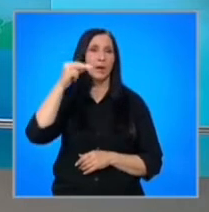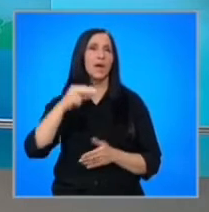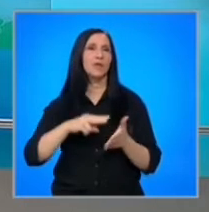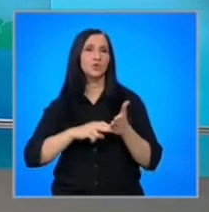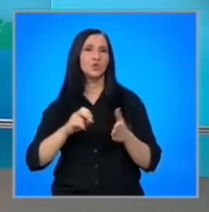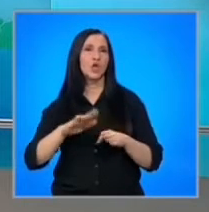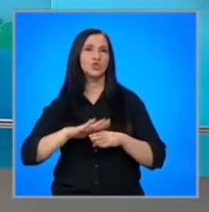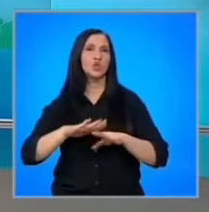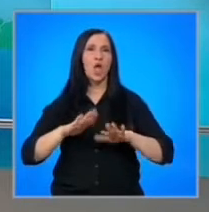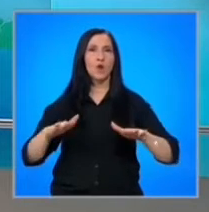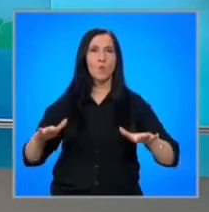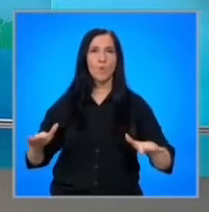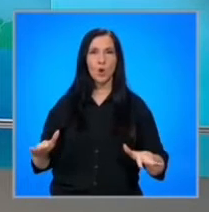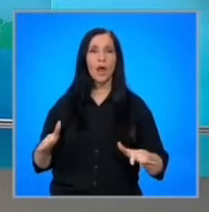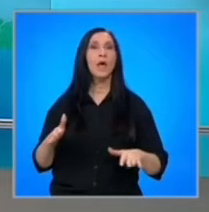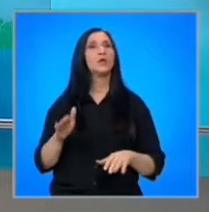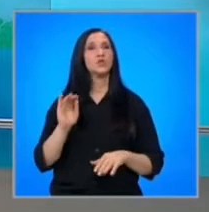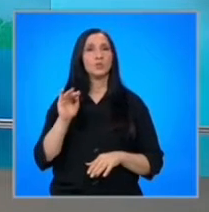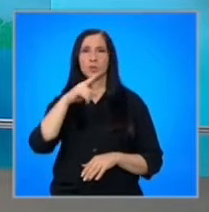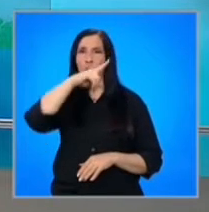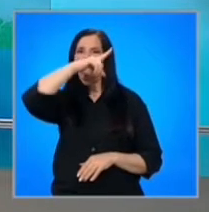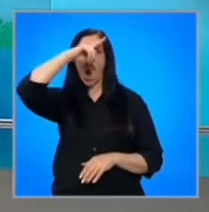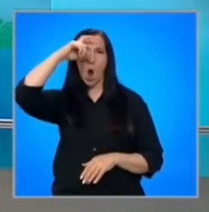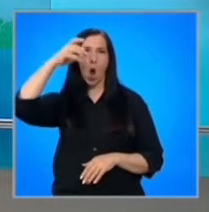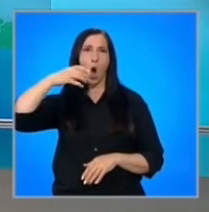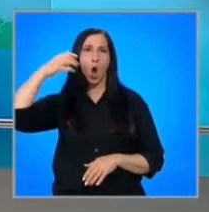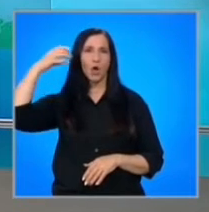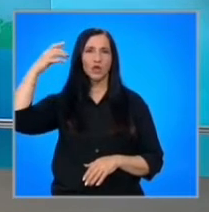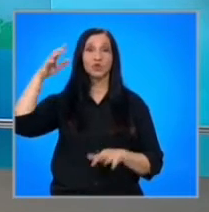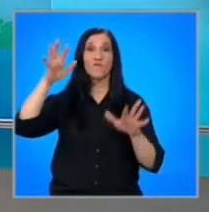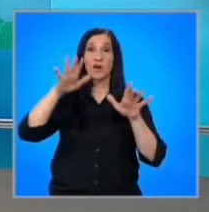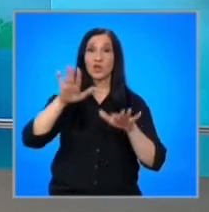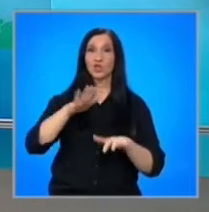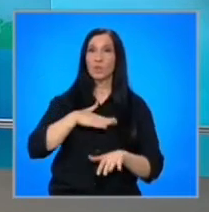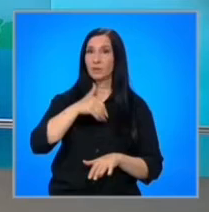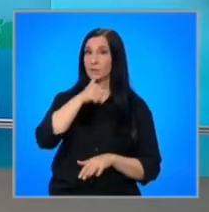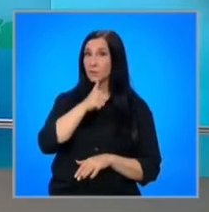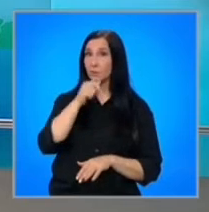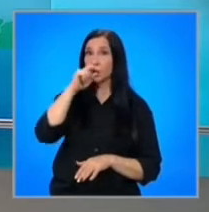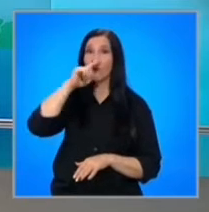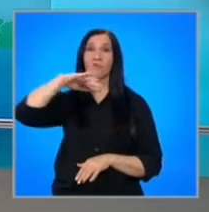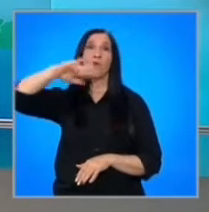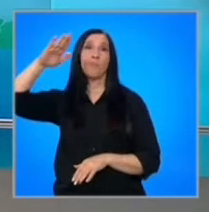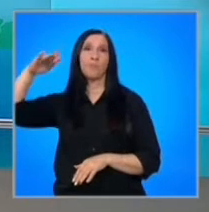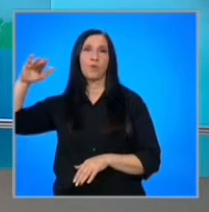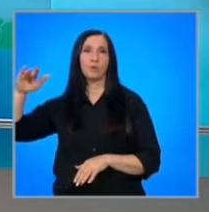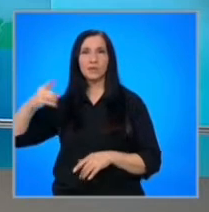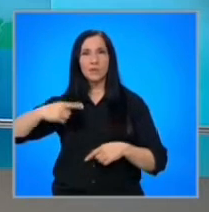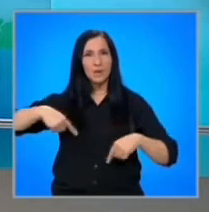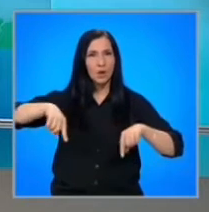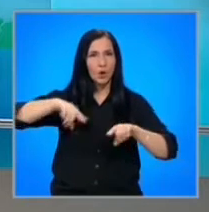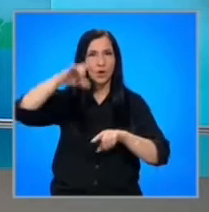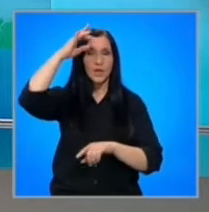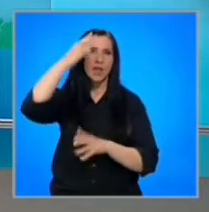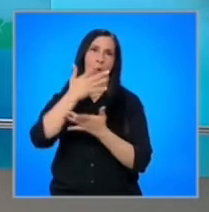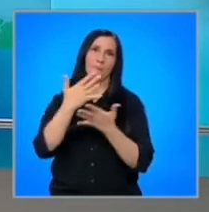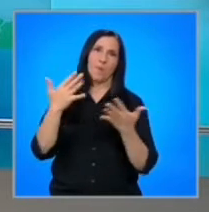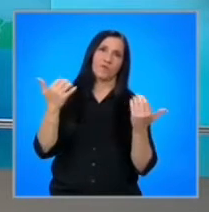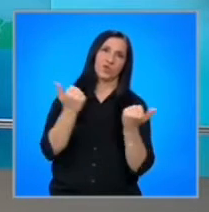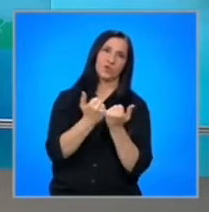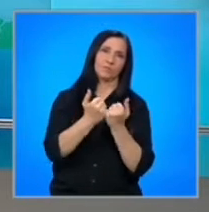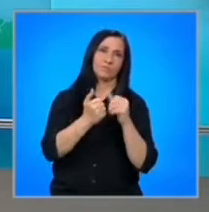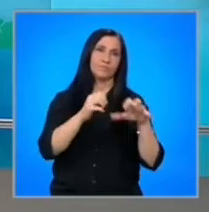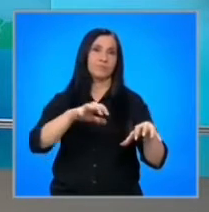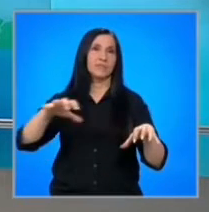с изключение на Черноморието, ще бъде горещо. Превалявания ще има в събота, главно в планинските райони, а в неделя на повече места в